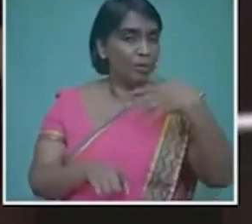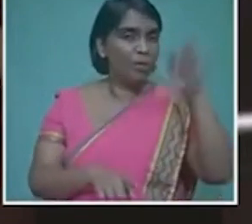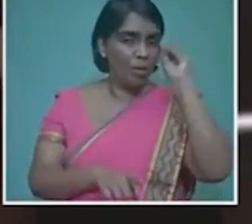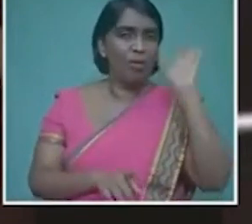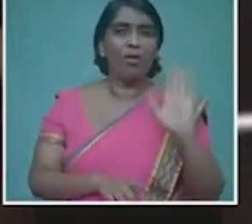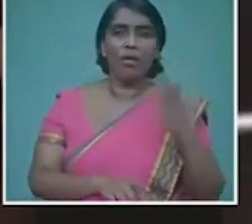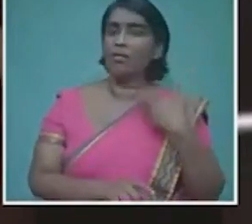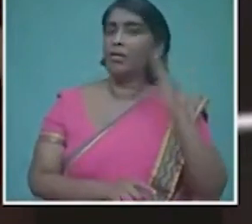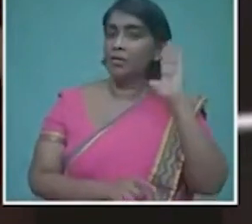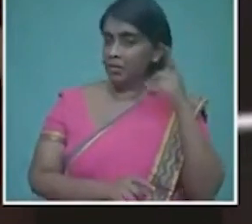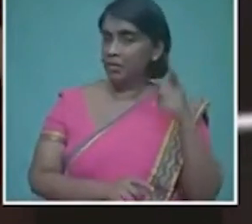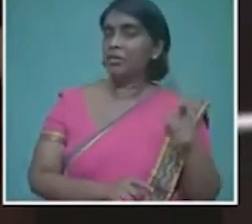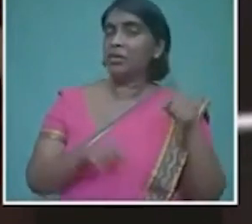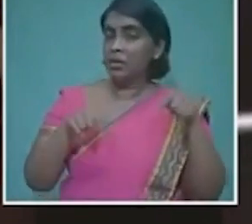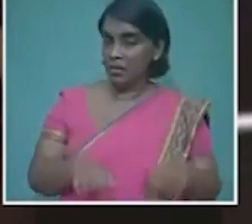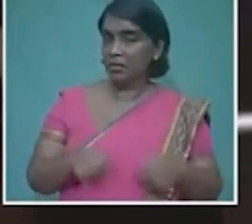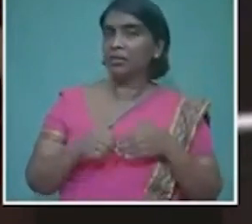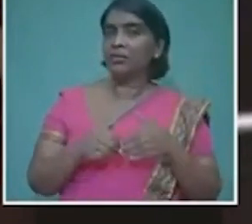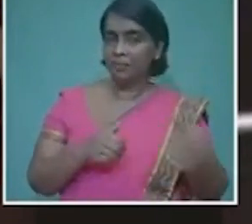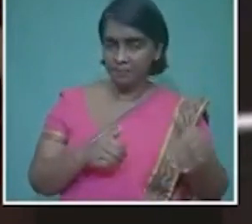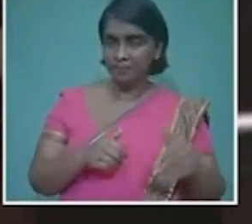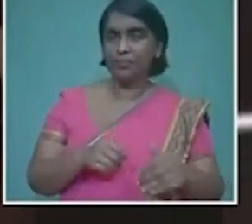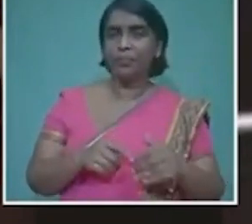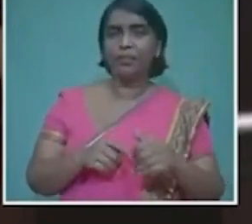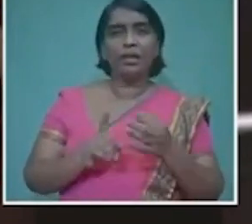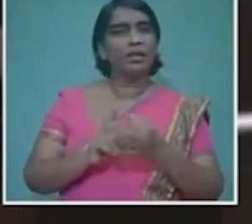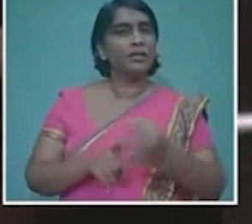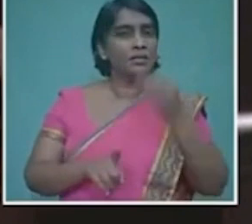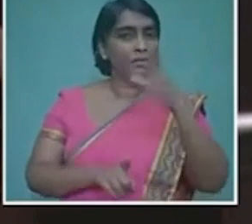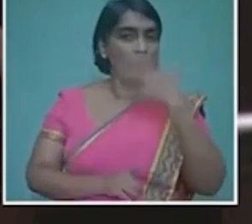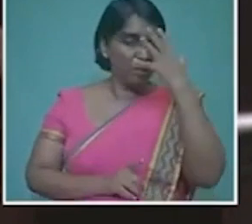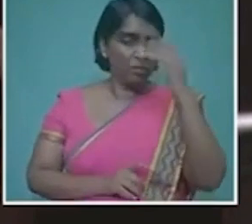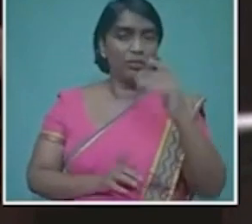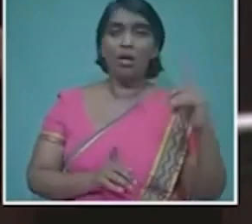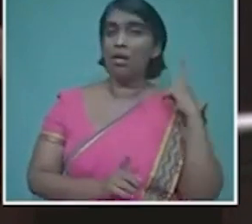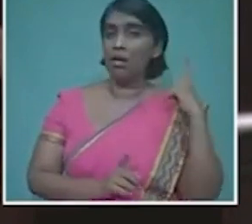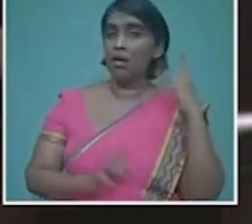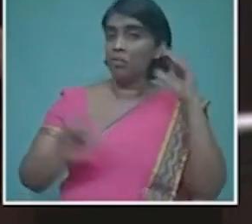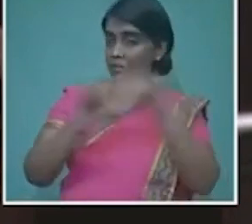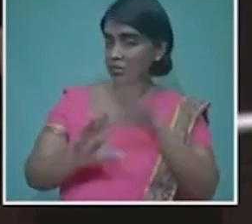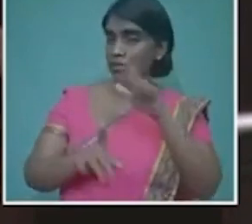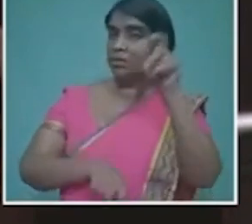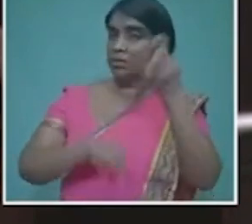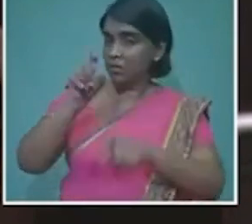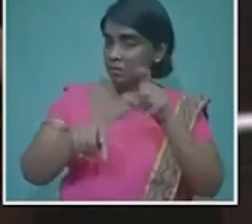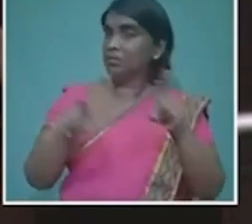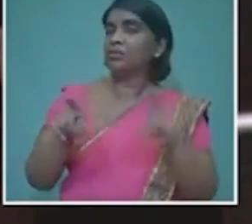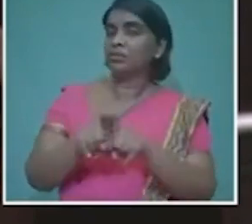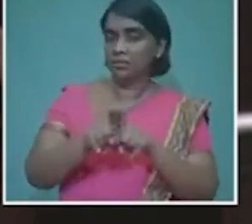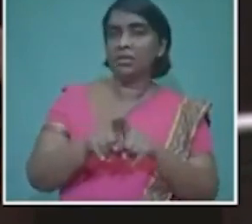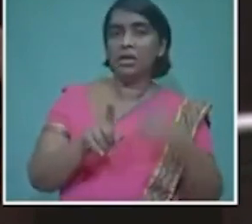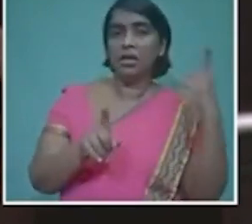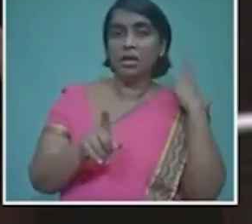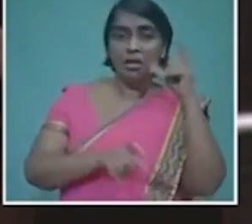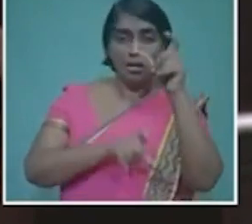நாடுகளிலிருந்து இராணுவத்தை வரவழைக்க நேரிடும். இராணுவத்தினரும் பொருளாதார பாதிப்பை எதிர்கொண்டுள்ளார்கள். வெகு விரைவில் முப்படையினரும்